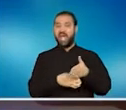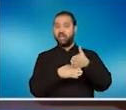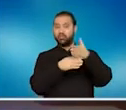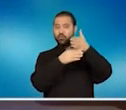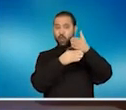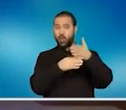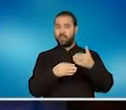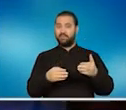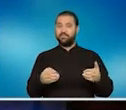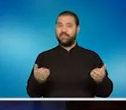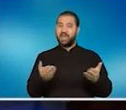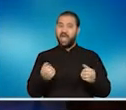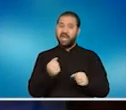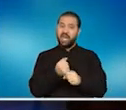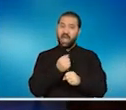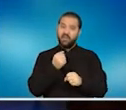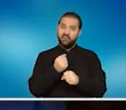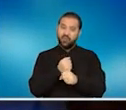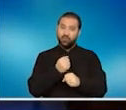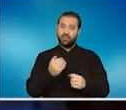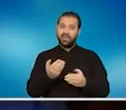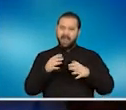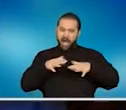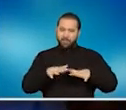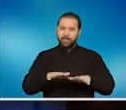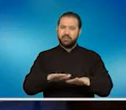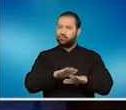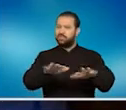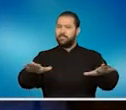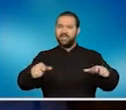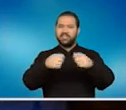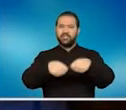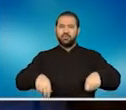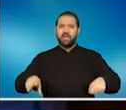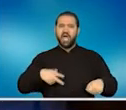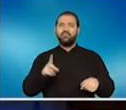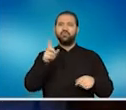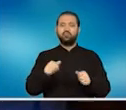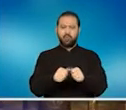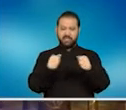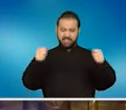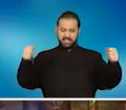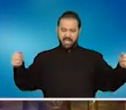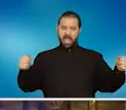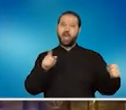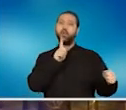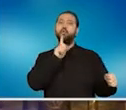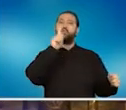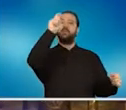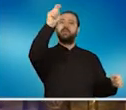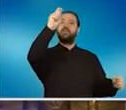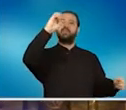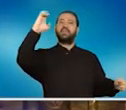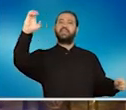instrumentul cel mai acceptabil sau care a pătruns peste tot a fost telegraful român. Este cel mai